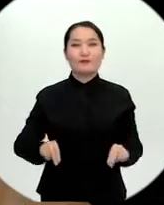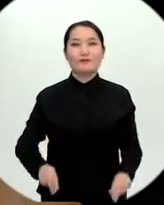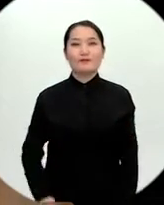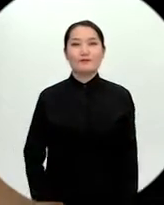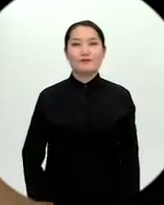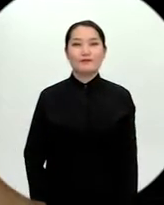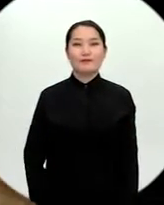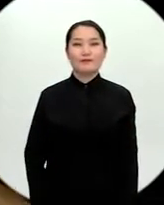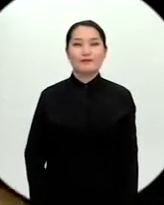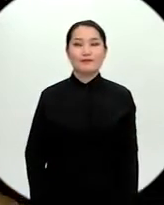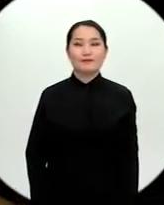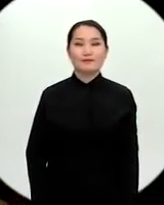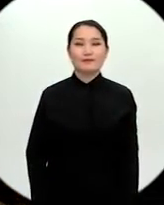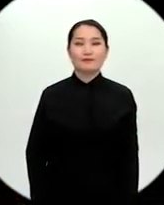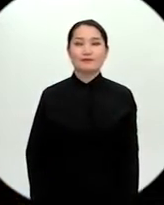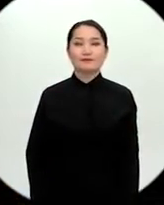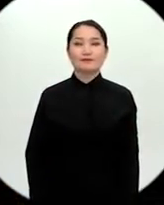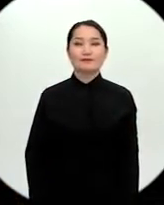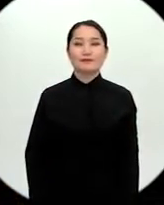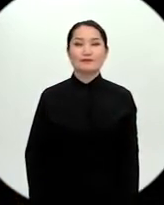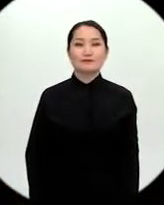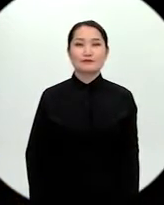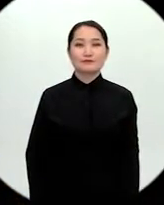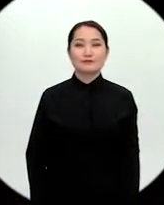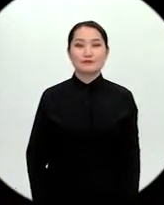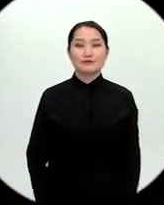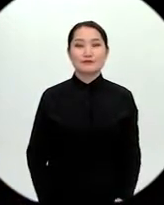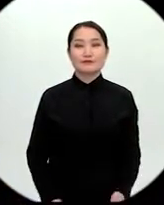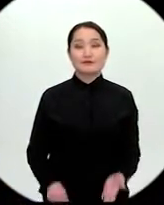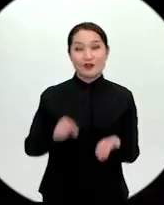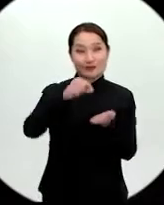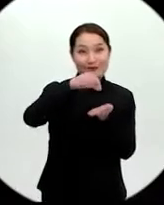одоо гол хийгээд за эндээсээ